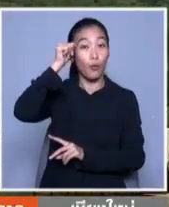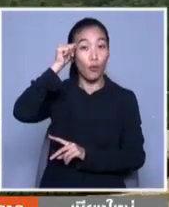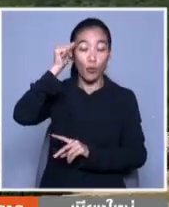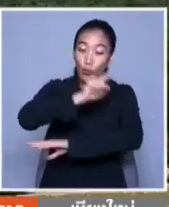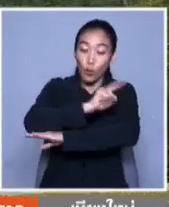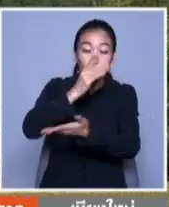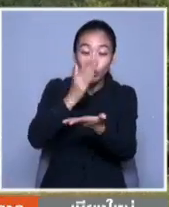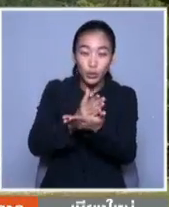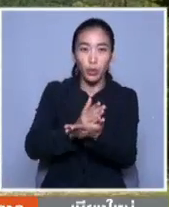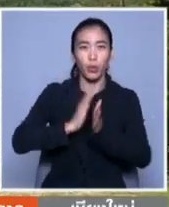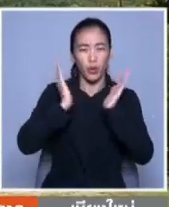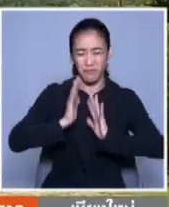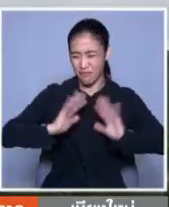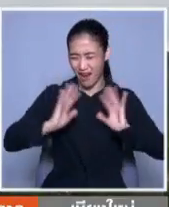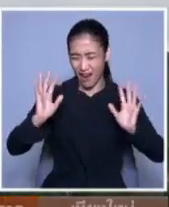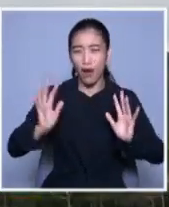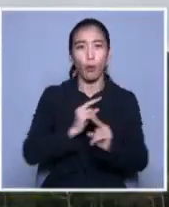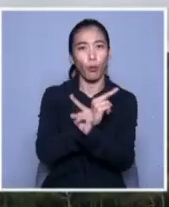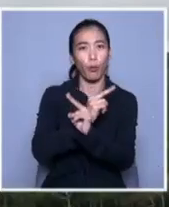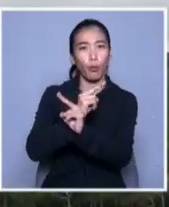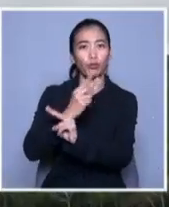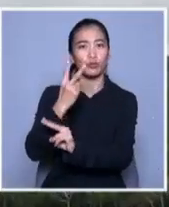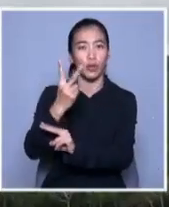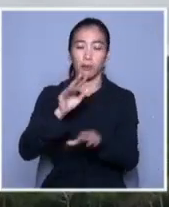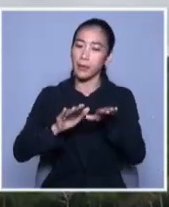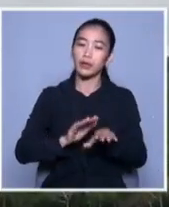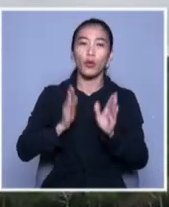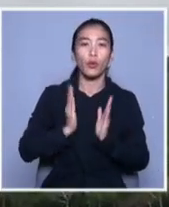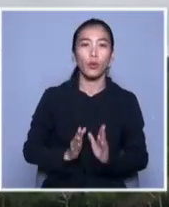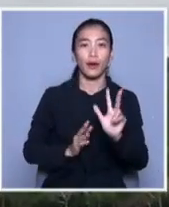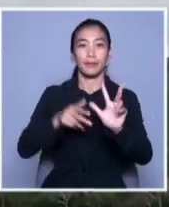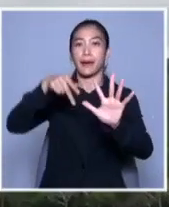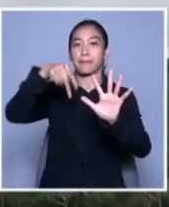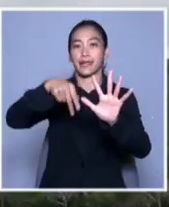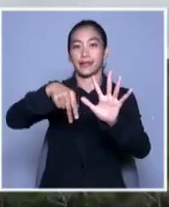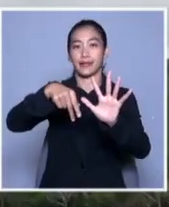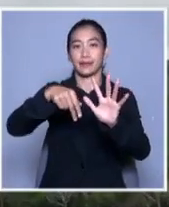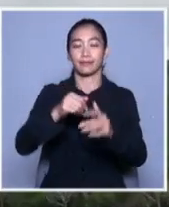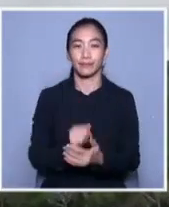ที่ยวเยอะค่ะเพิ่มขึ้นเป็นเท่าตัวเลยยอดสูงถึงประมาณ 5,000 คนค่ะ